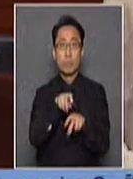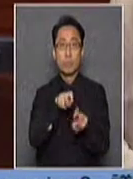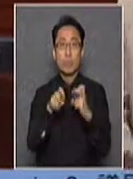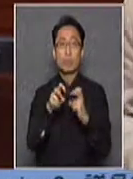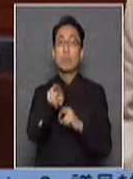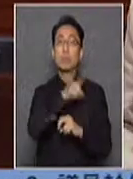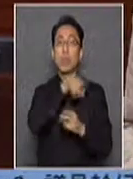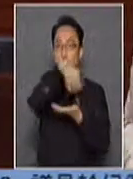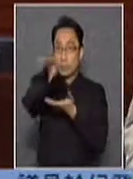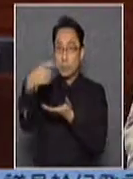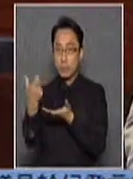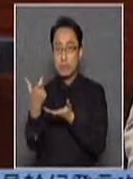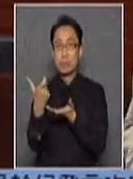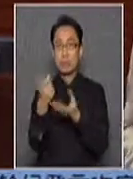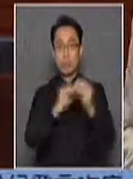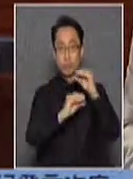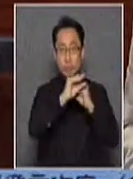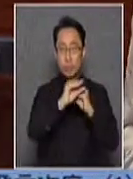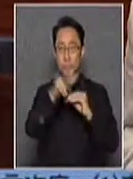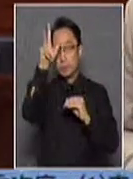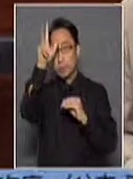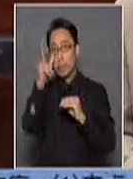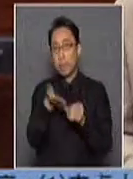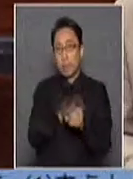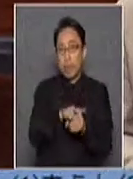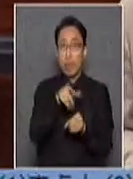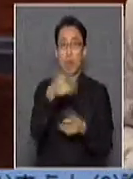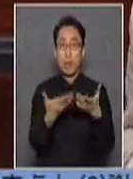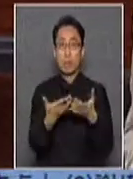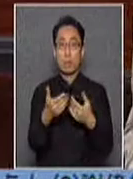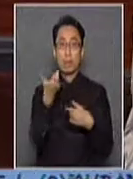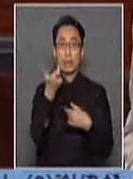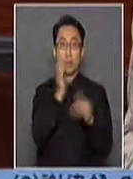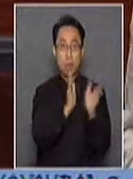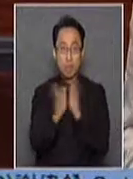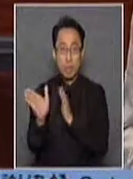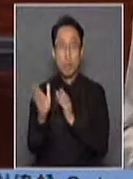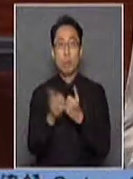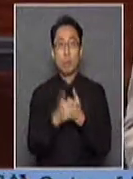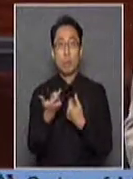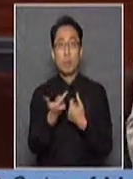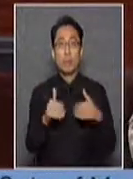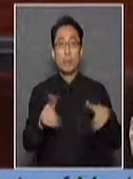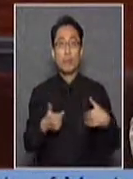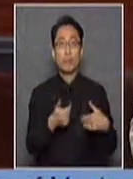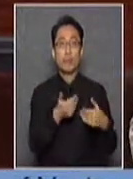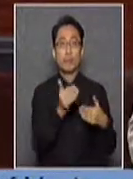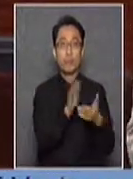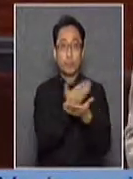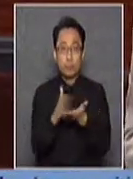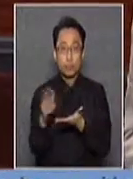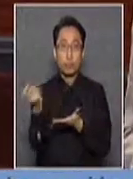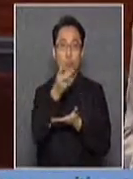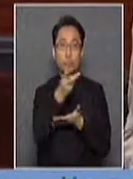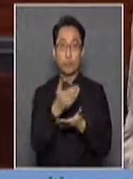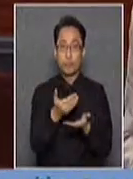嘅，政府最多係注資，跟住按一個財務安排咧係有翻個利潤分佈，同埋有翻一個還款嘅安排。但